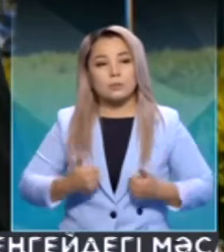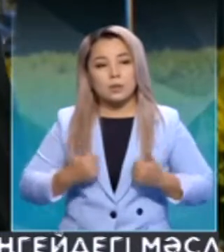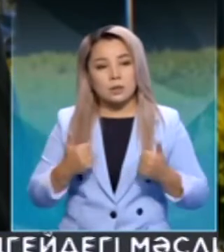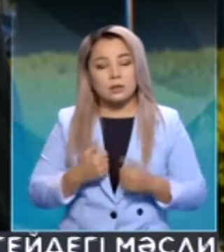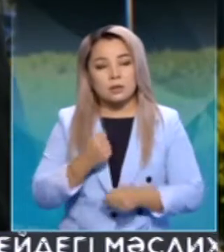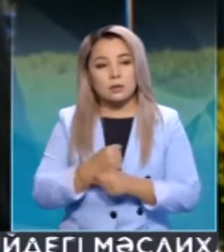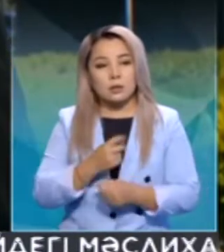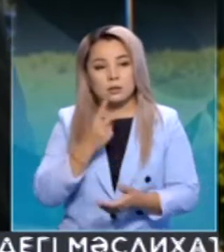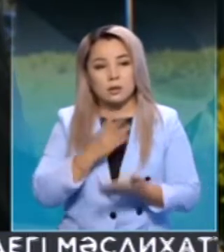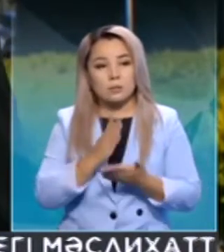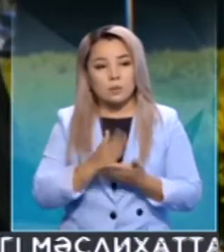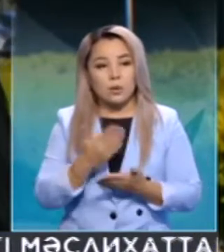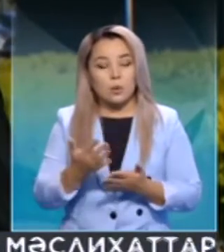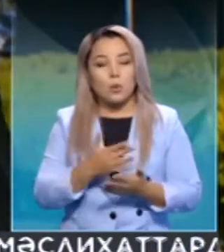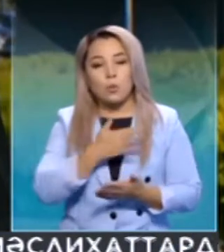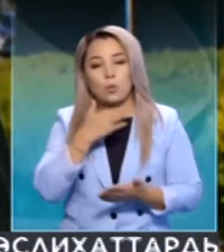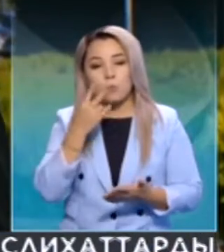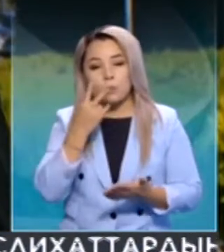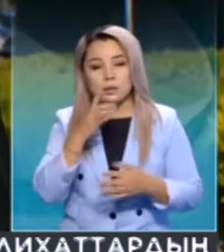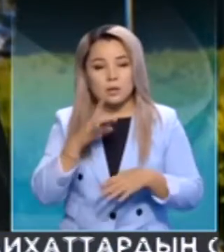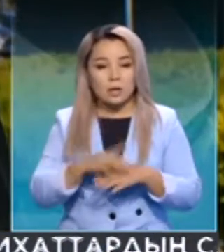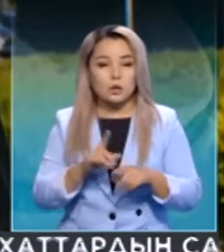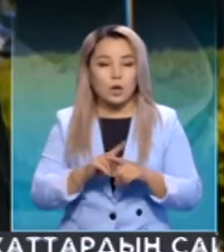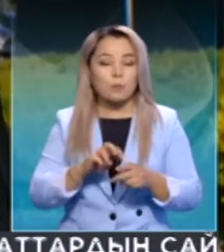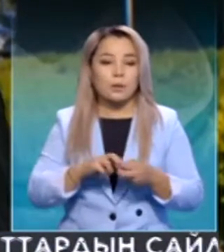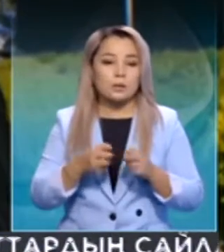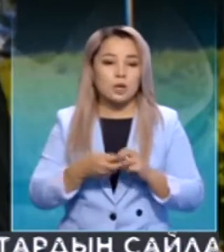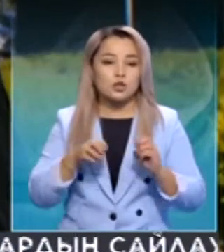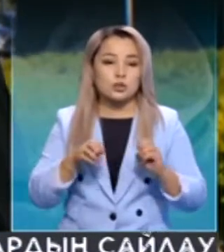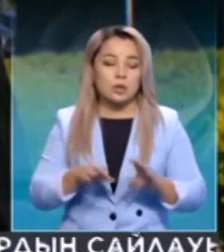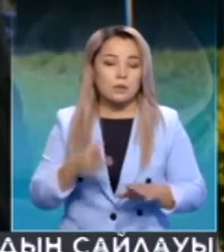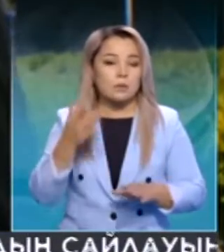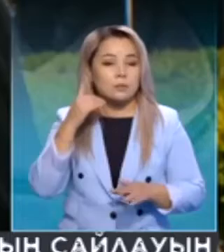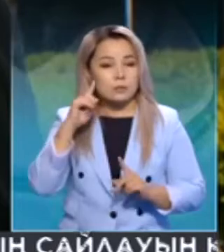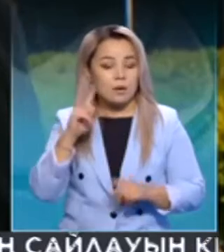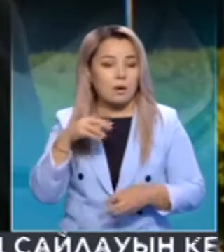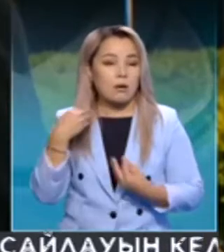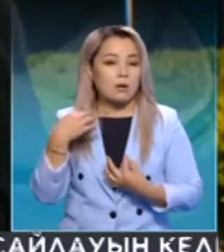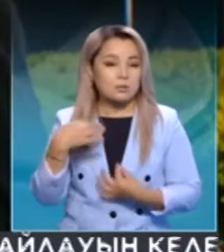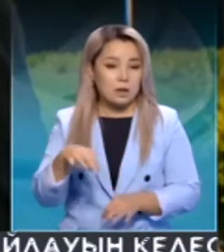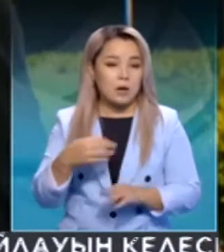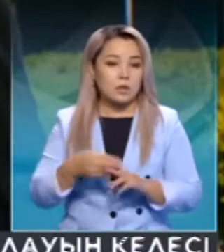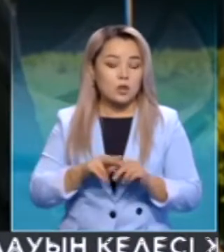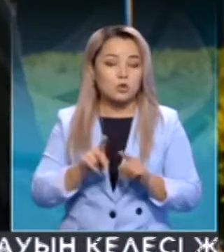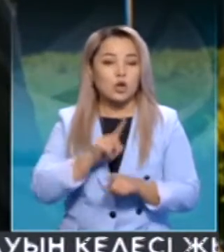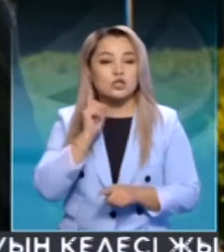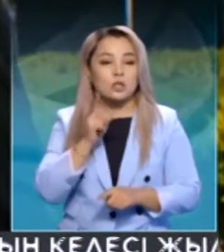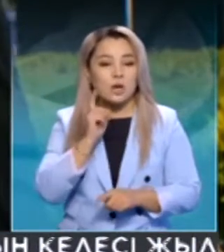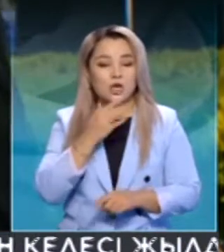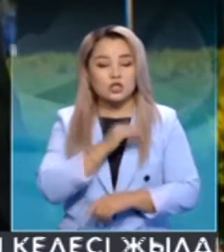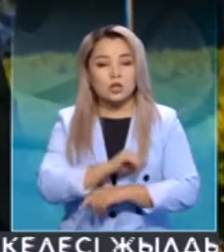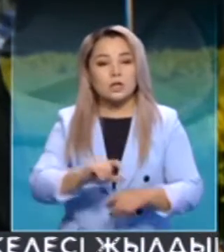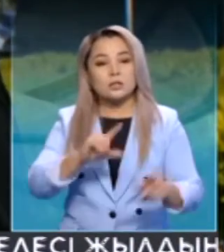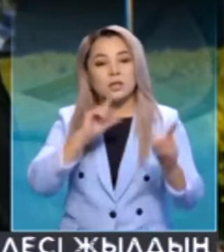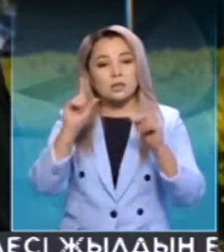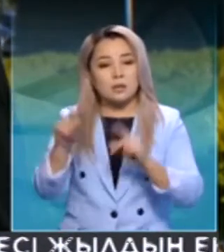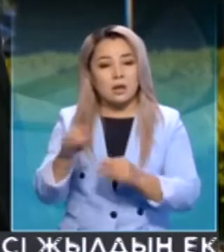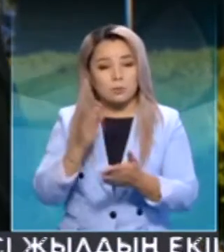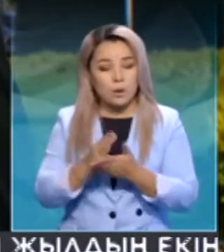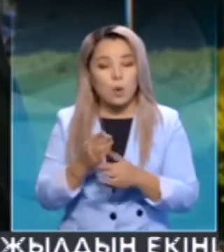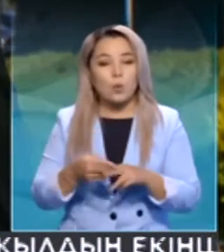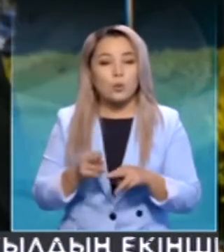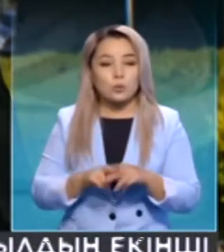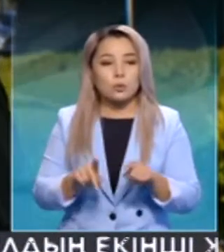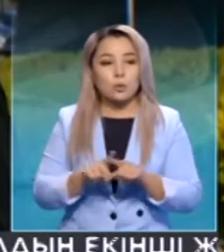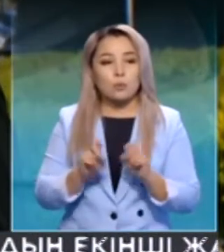тұрсамыз. Көбінесе бұл мәселе шешілмей жатқан мәселе болған. Көп жастар қазір шетелге кетіп қалады. Оларға